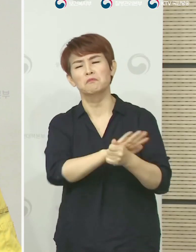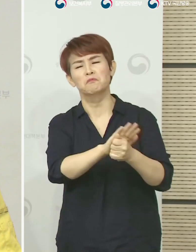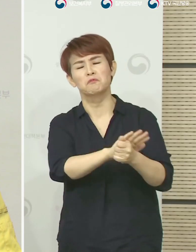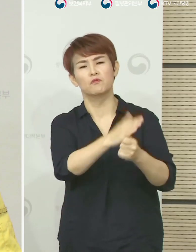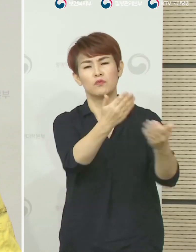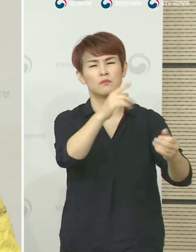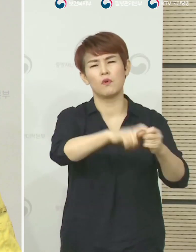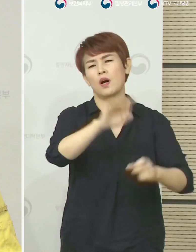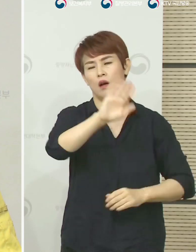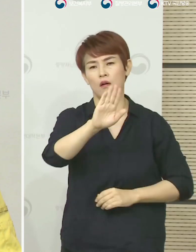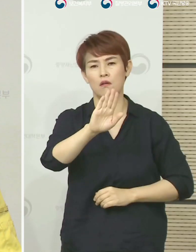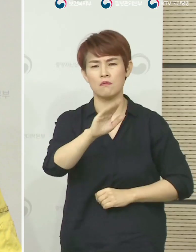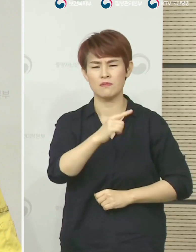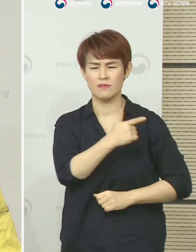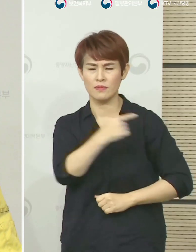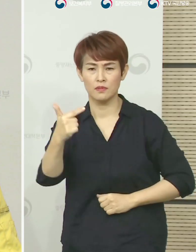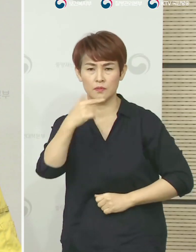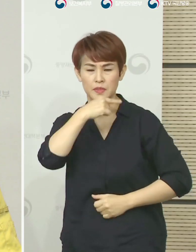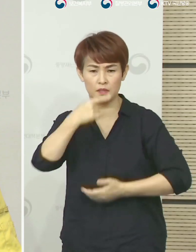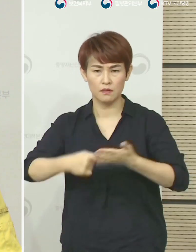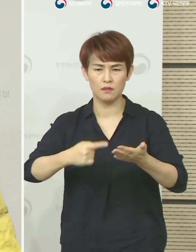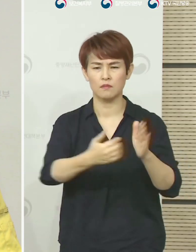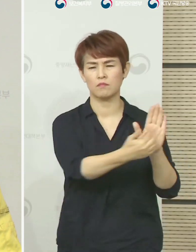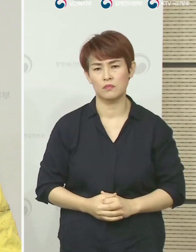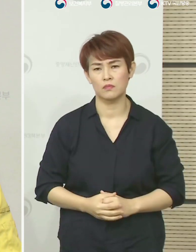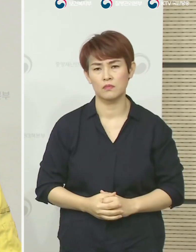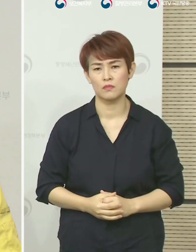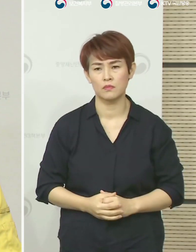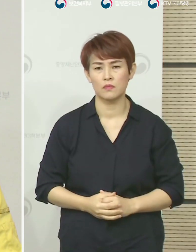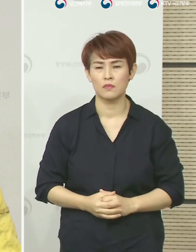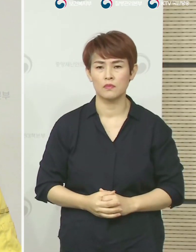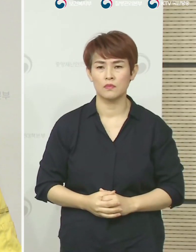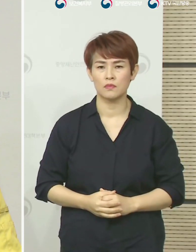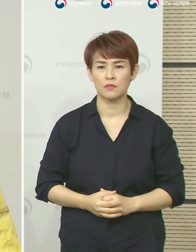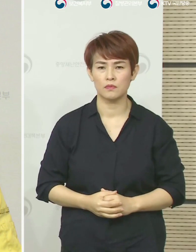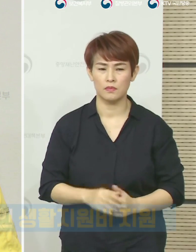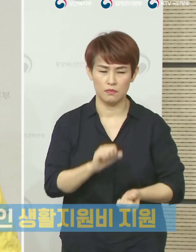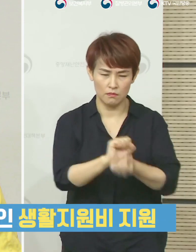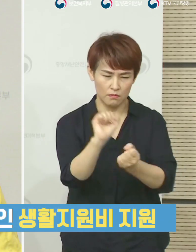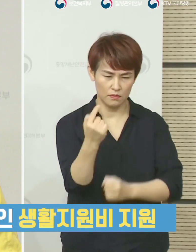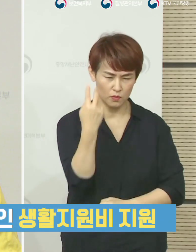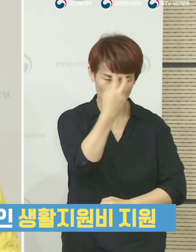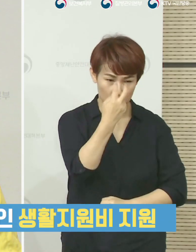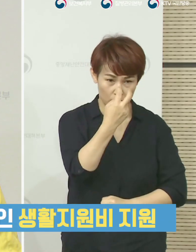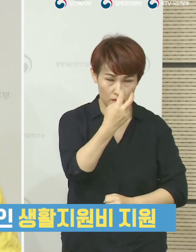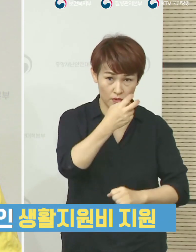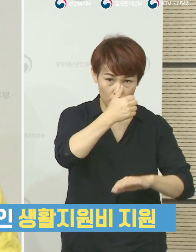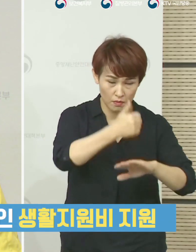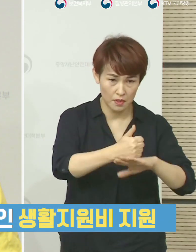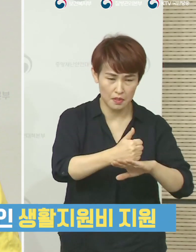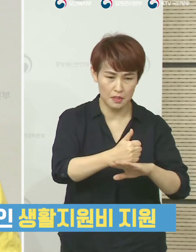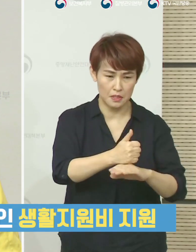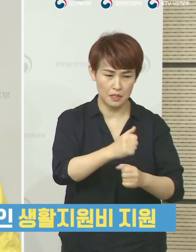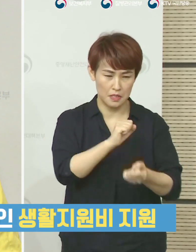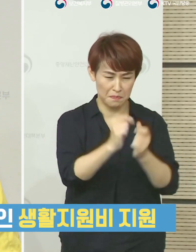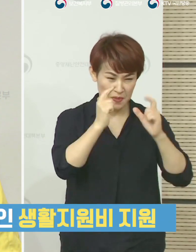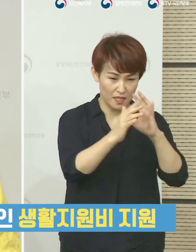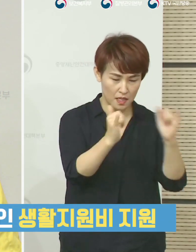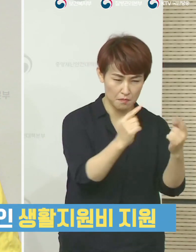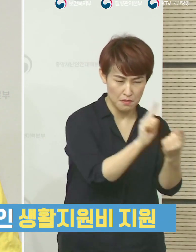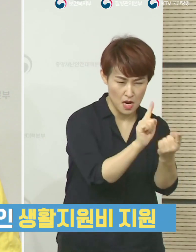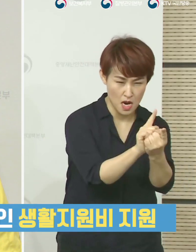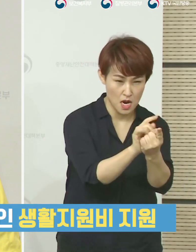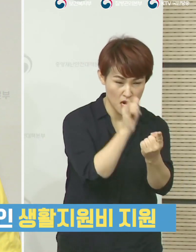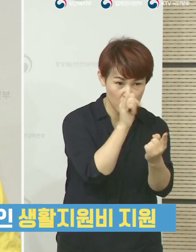피해를 예방하는 차원에서 필요한 조치라고 판단합니다. 일반적으로 역학조사 결과 확진 환자의 밀접 접촉자로 분류되어